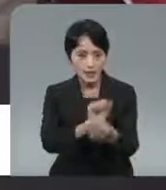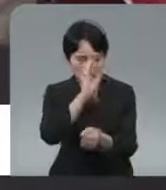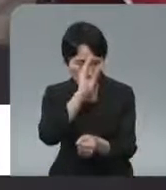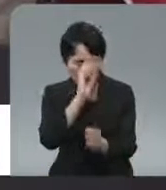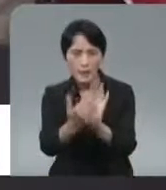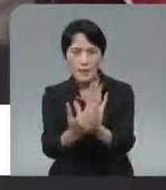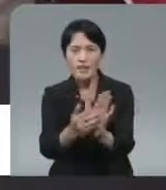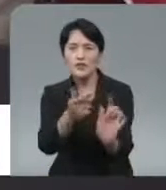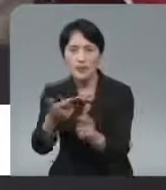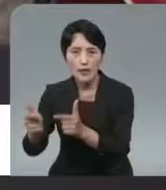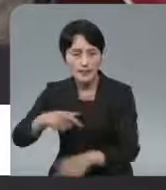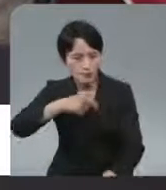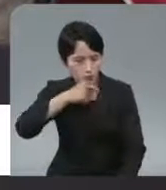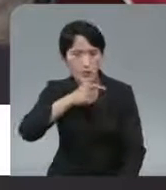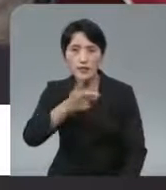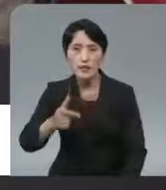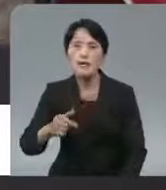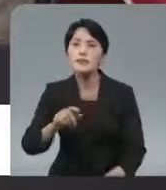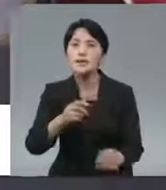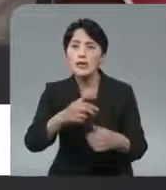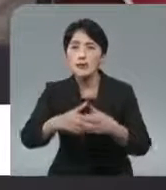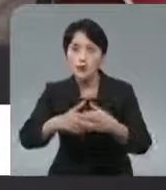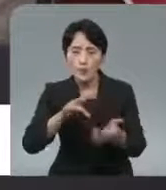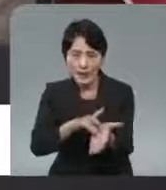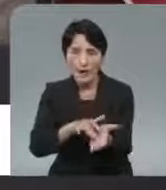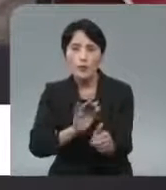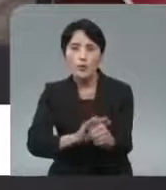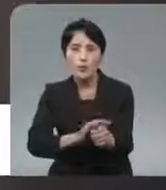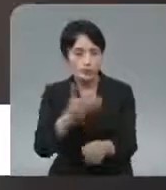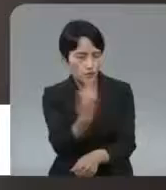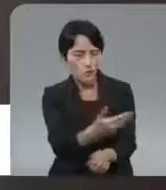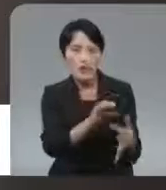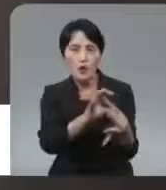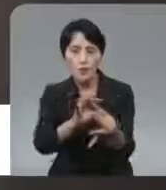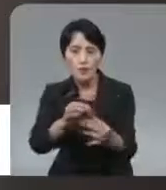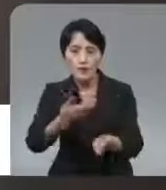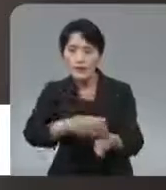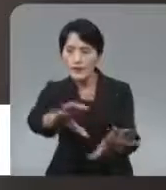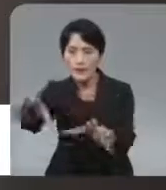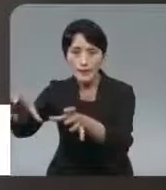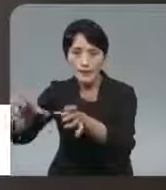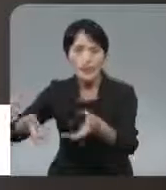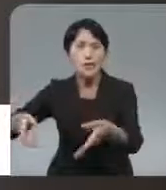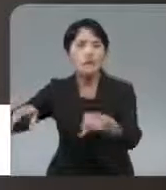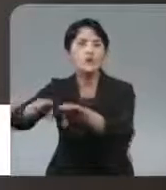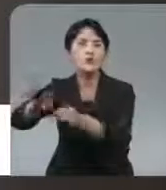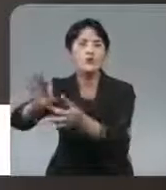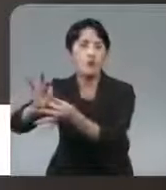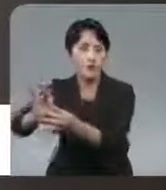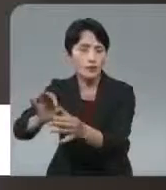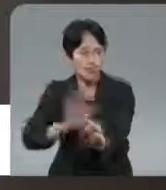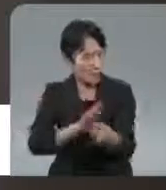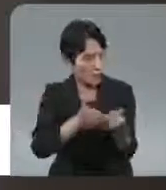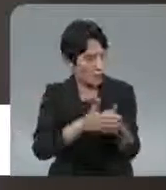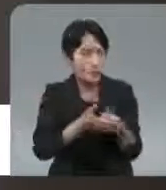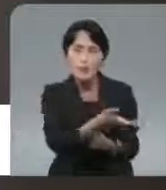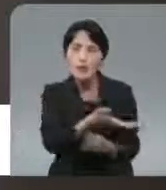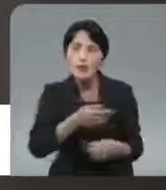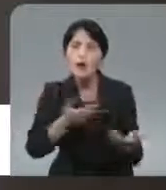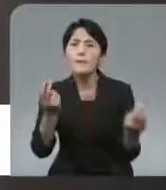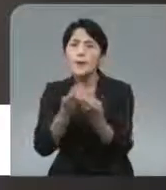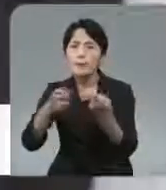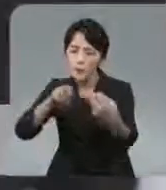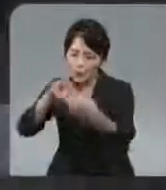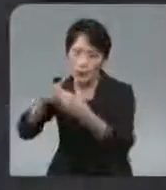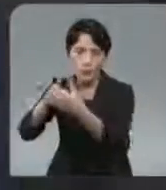về phần mình trưởng đoàn đàm phán đồ cho biết hai bên đã thảo luận về phương án hợp tác nhân đạo với miền Bắc về phòng bệnh truyền nhiễm